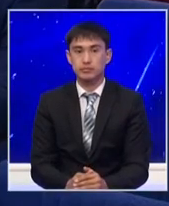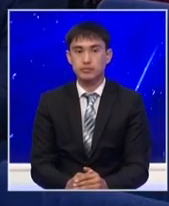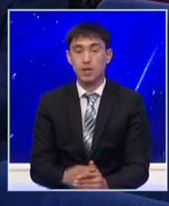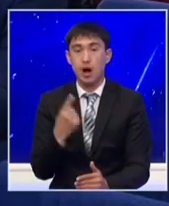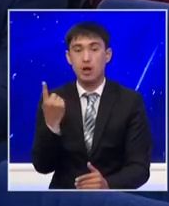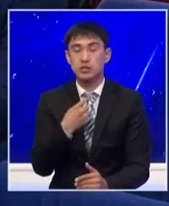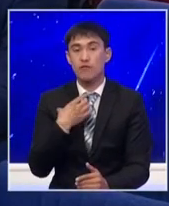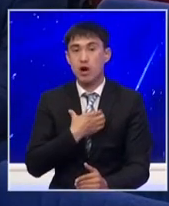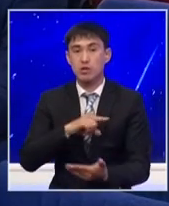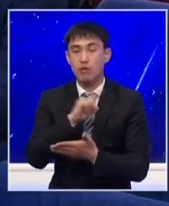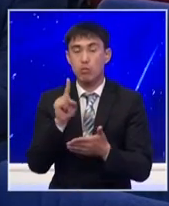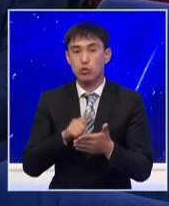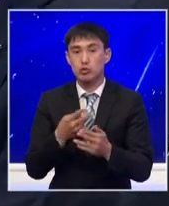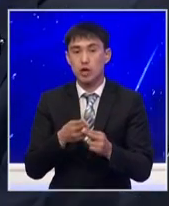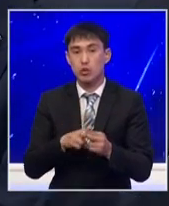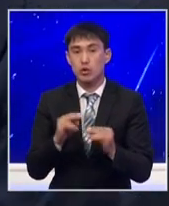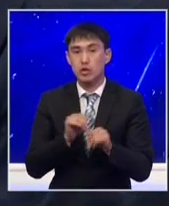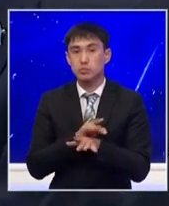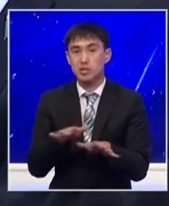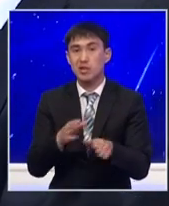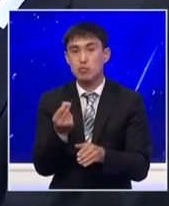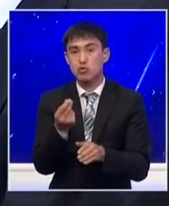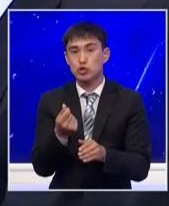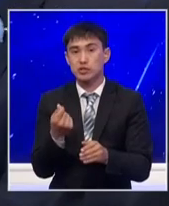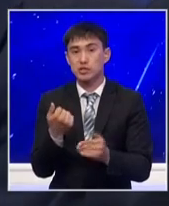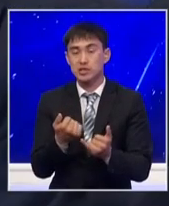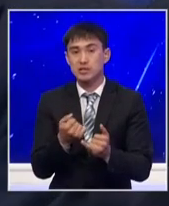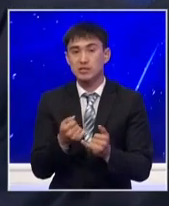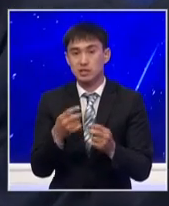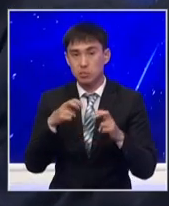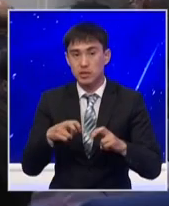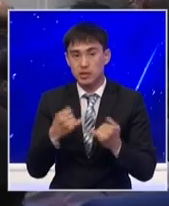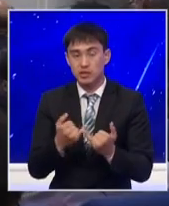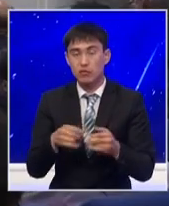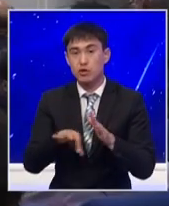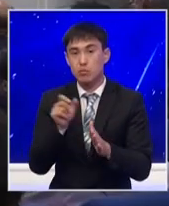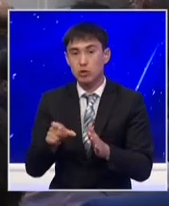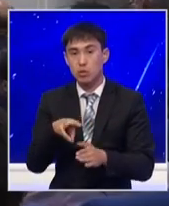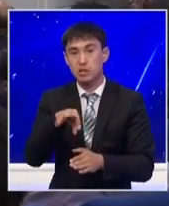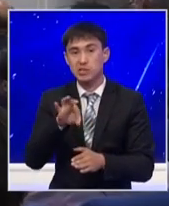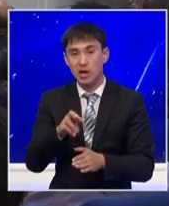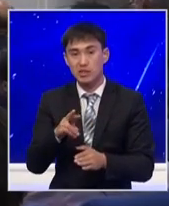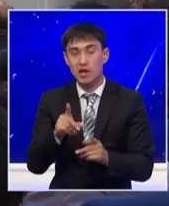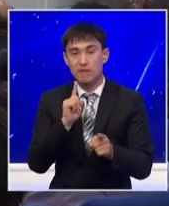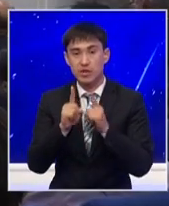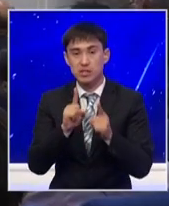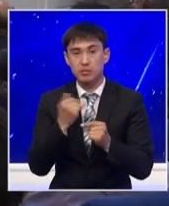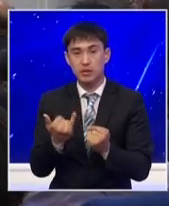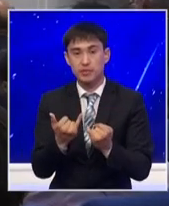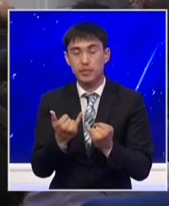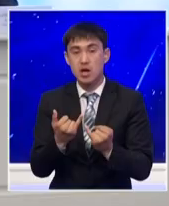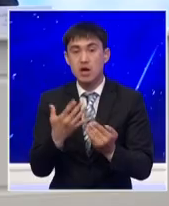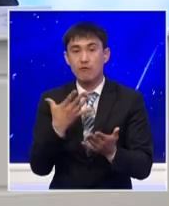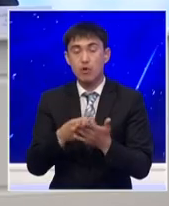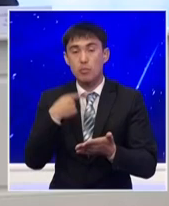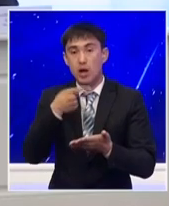Один из важных вопросов, касающихся распределения бюджетных средств, рассмотрели сегодня депутаты маслихата на внеочередной сессии. В